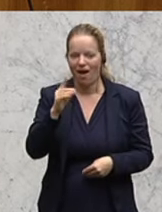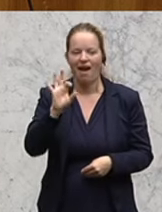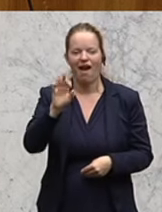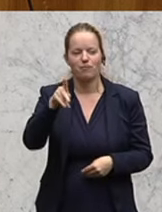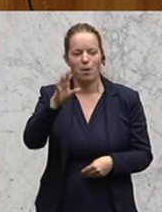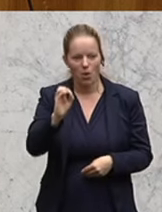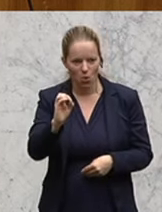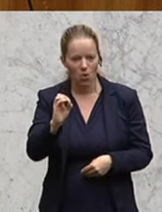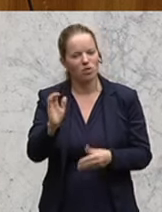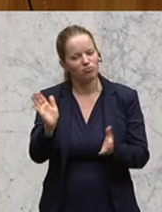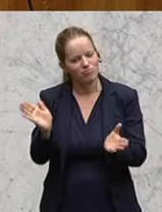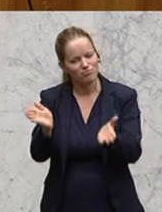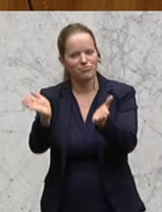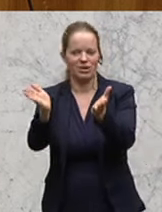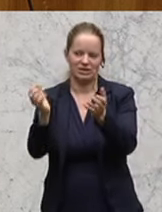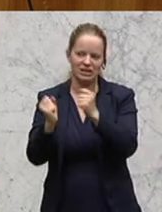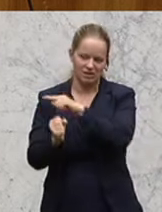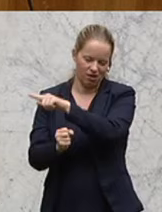FPÖ.